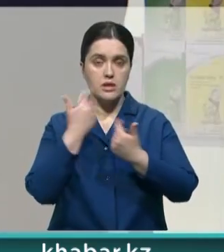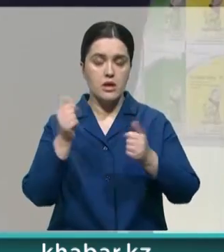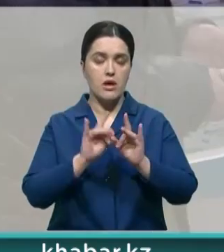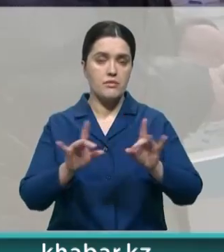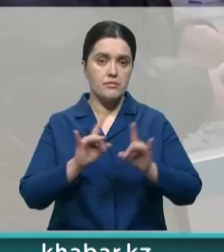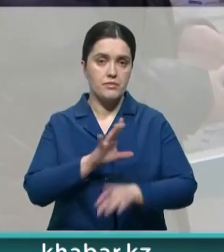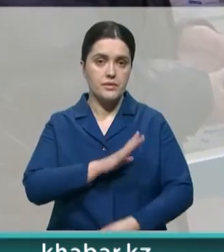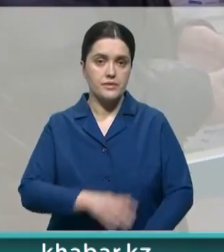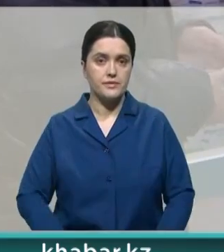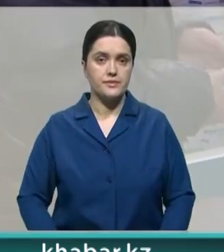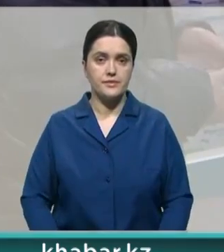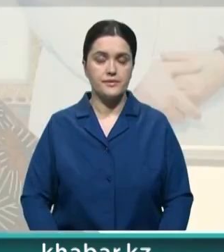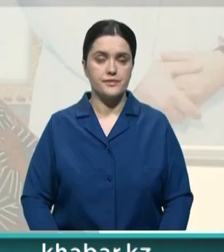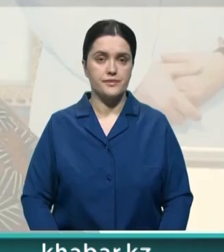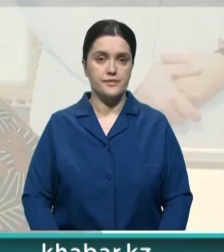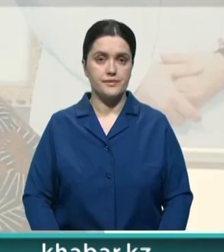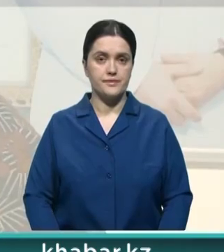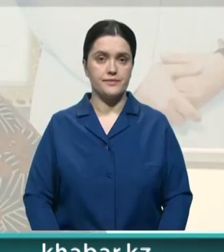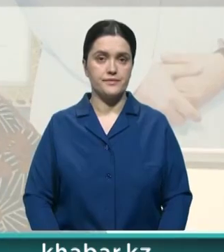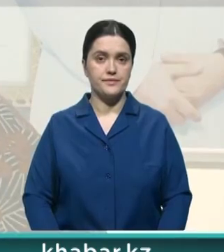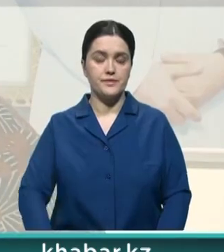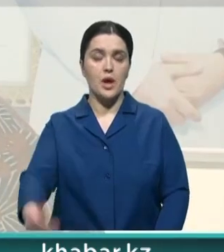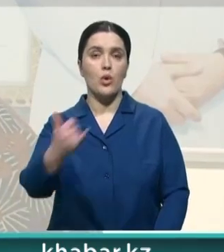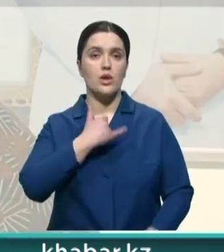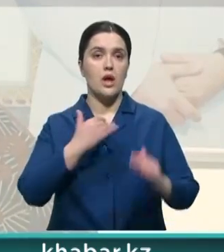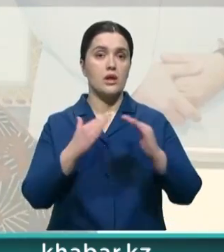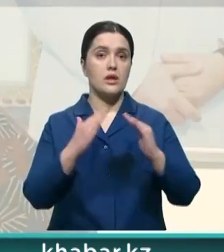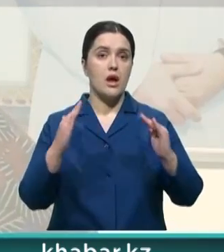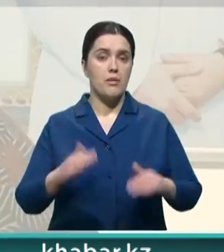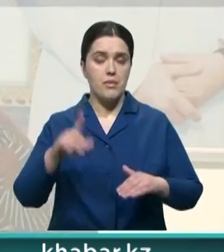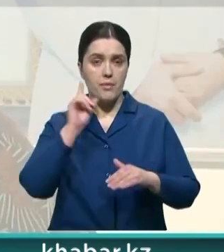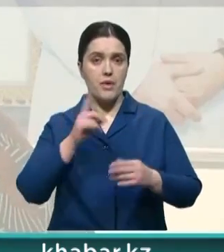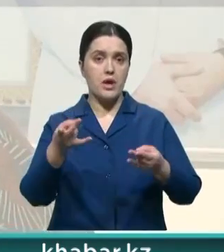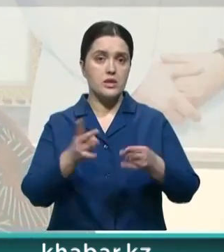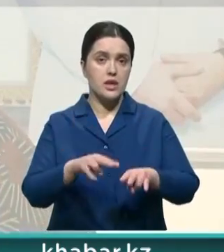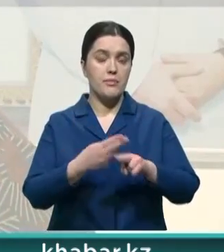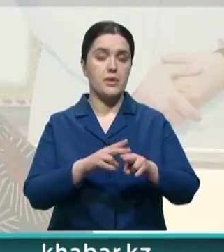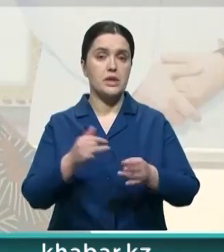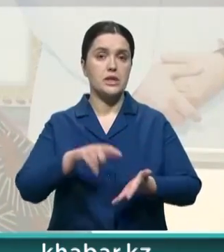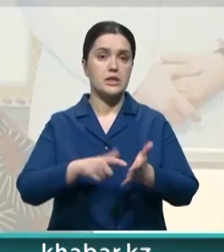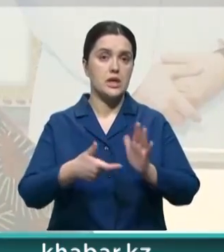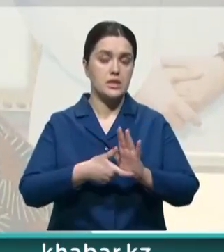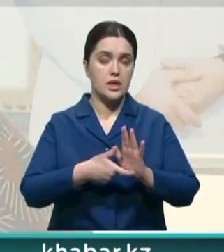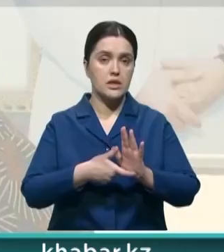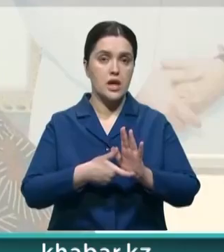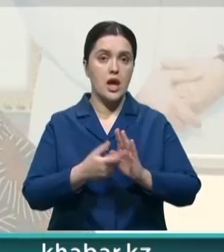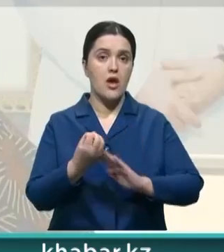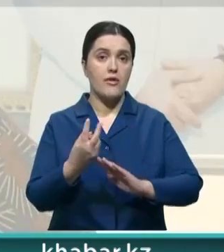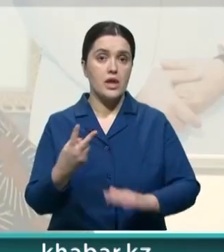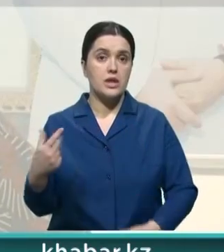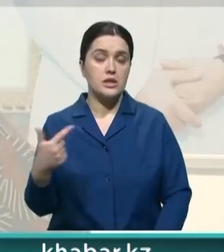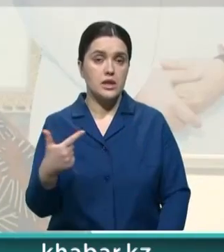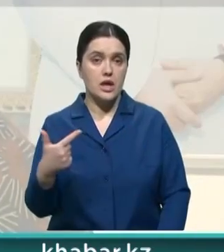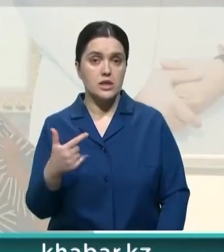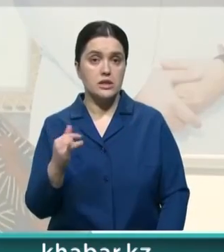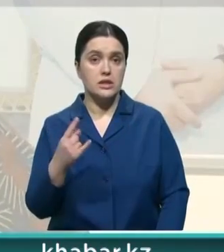пояснили в облздраве. У нас на домашнем карантине и в провизорных стационарах находится 12 граждан,